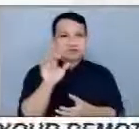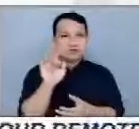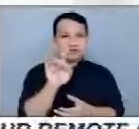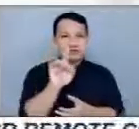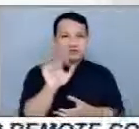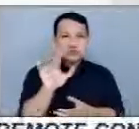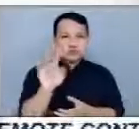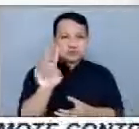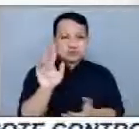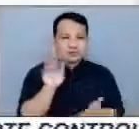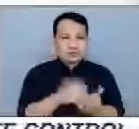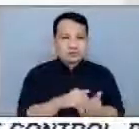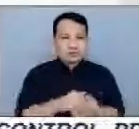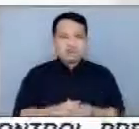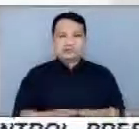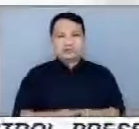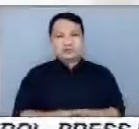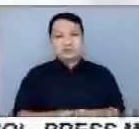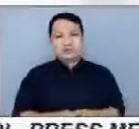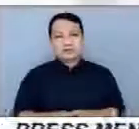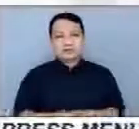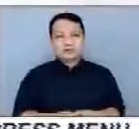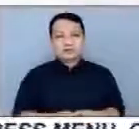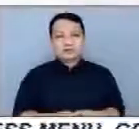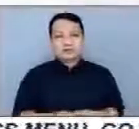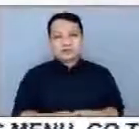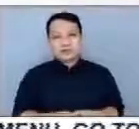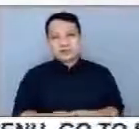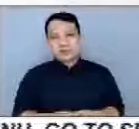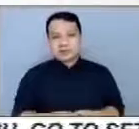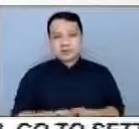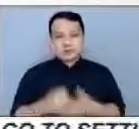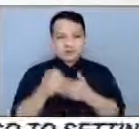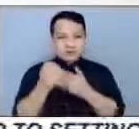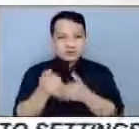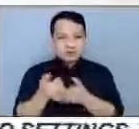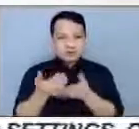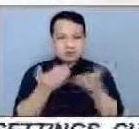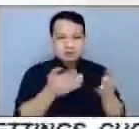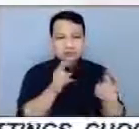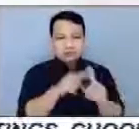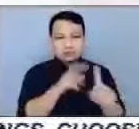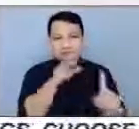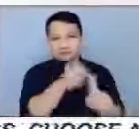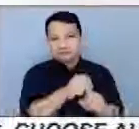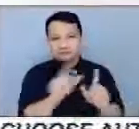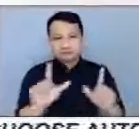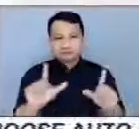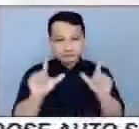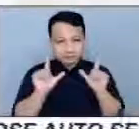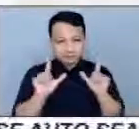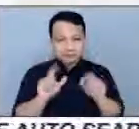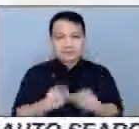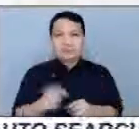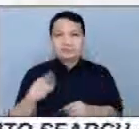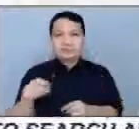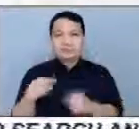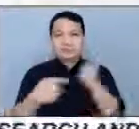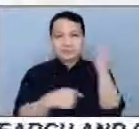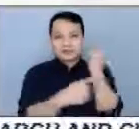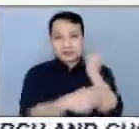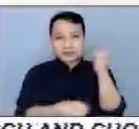Carenzo, miyembro ng Revolutionary Proletarian Army, Manila at Rizal Command sa Marikina Police, ang kanyang armas na